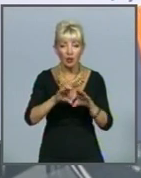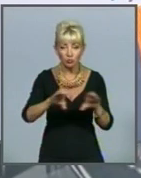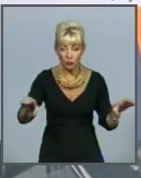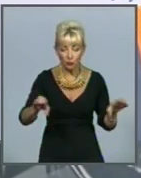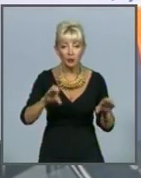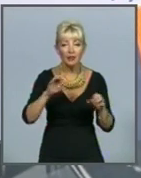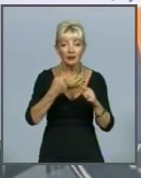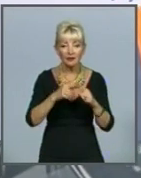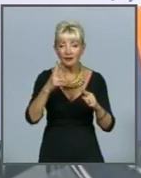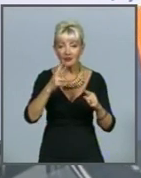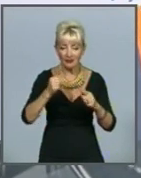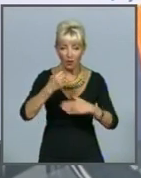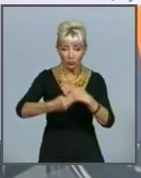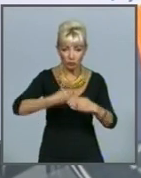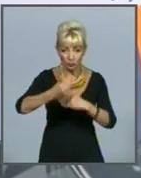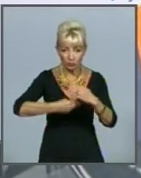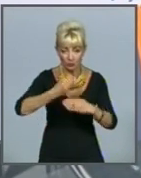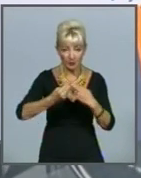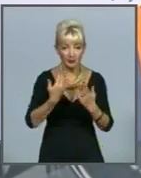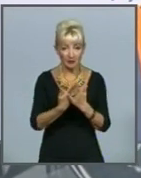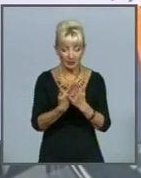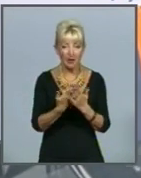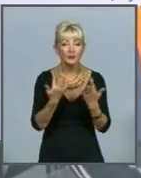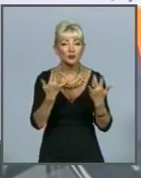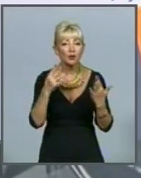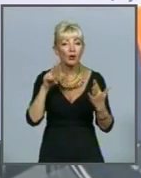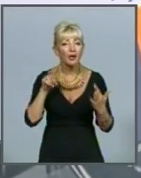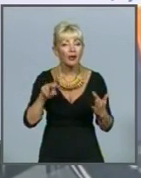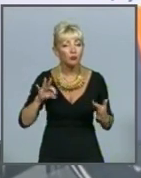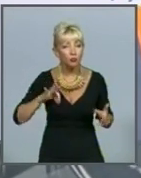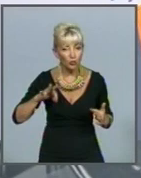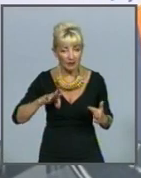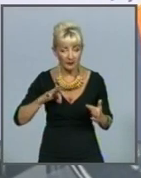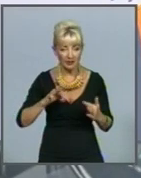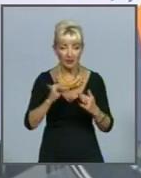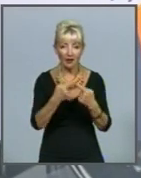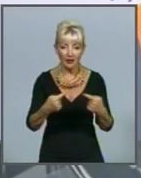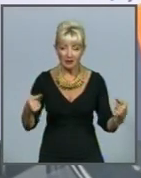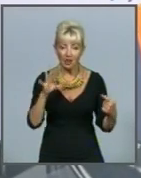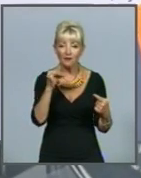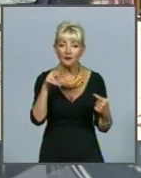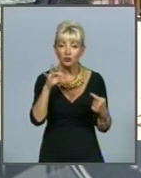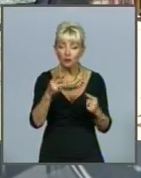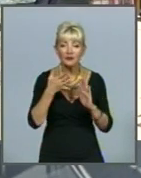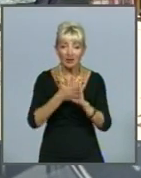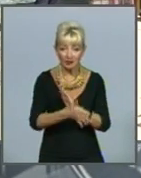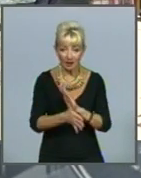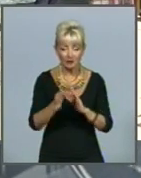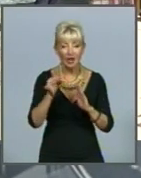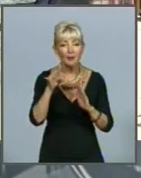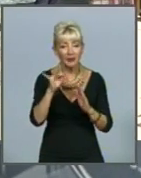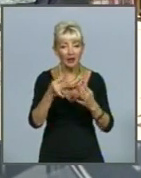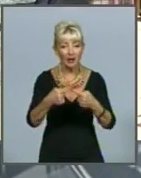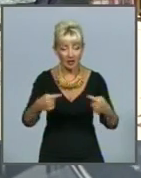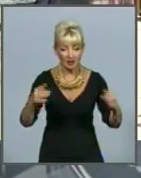негерметичності, структури, возраста матеріалів. І симуляції різних видів затрат при різних діаметрах. Для проведення